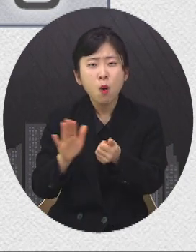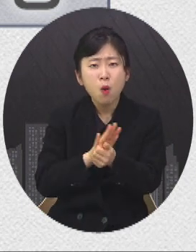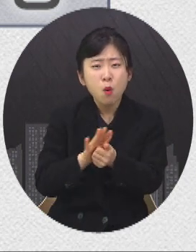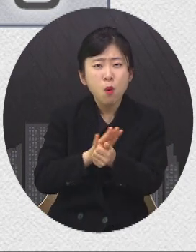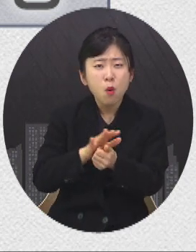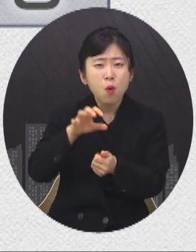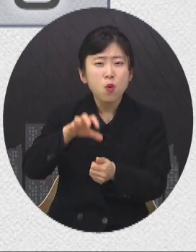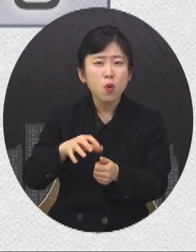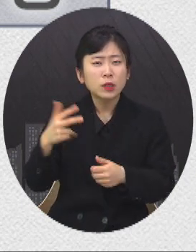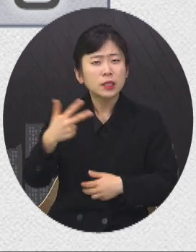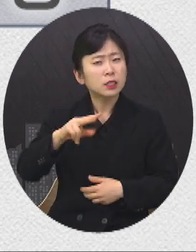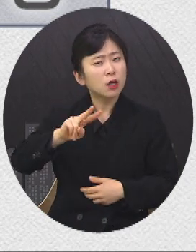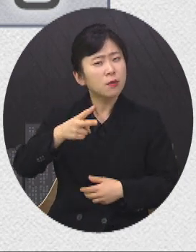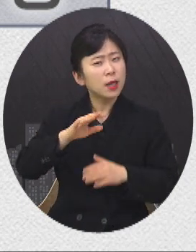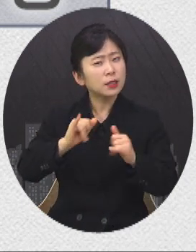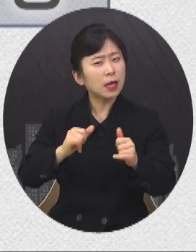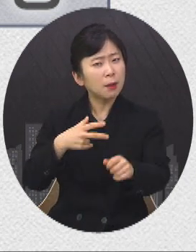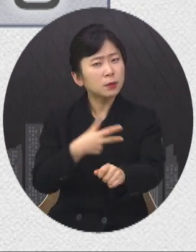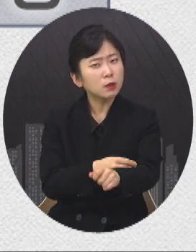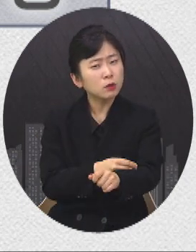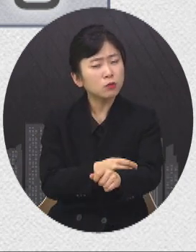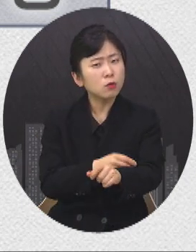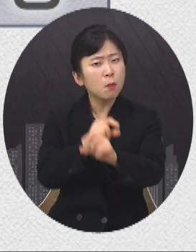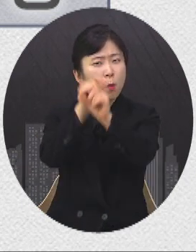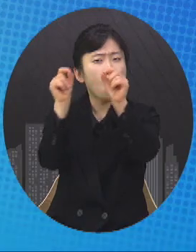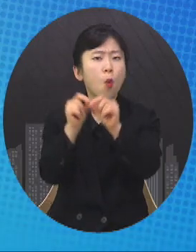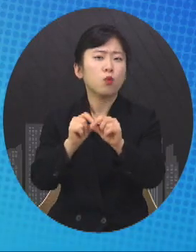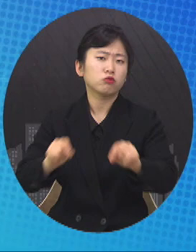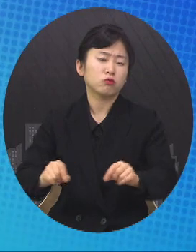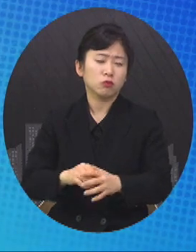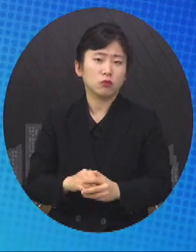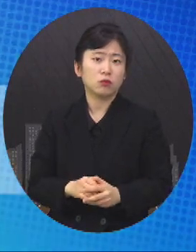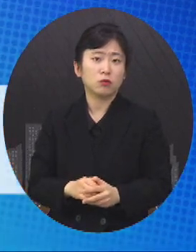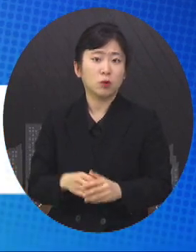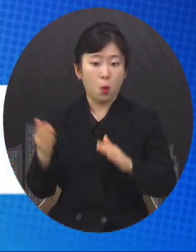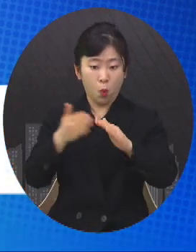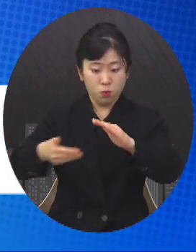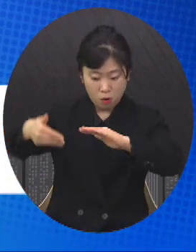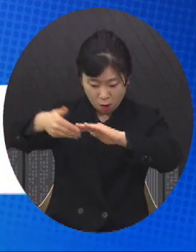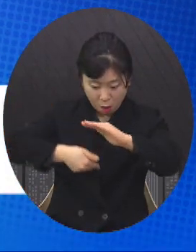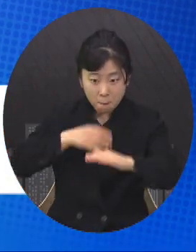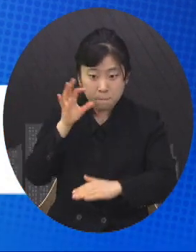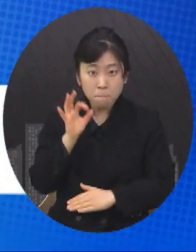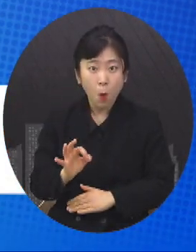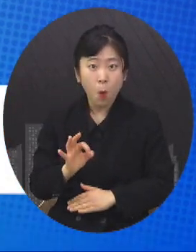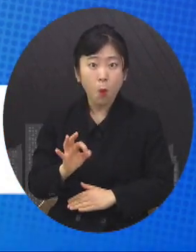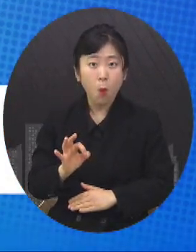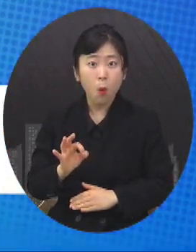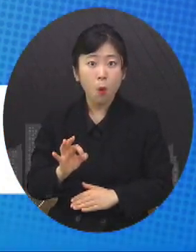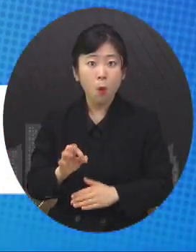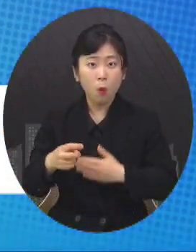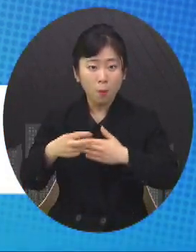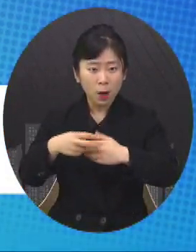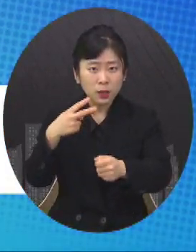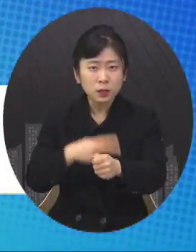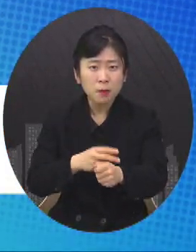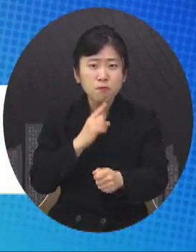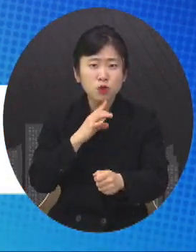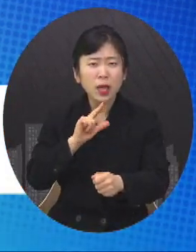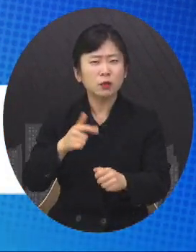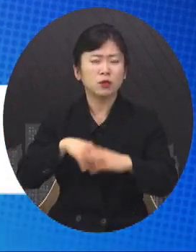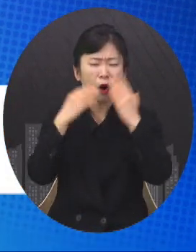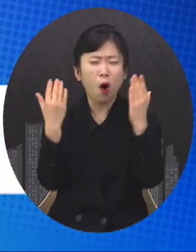7 1200여명의 접종이 잠정 보류 됐습니다 공문이 온 것을 보고 보 공 개 서 뿐만 아니라 전체가 다 치 소